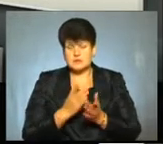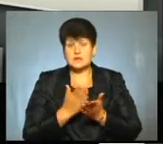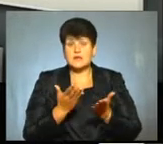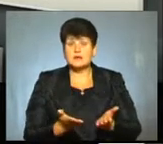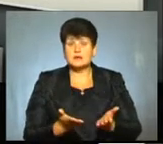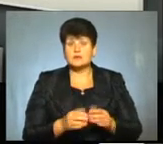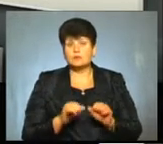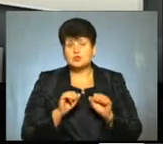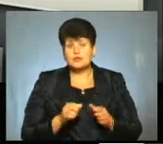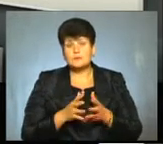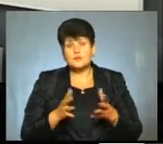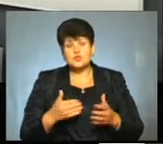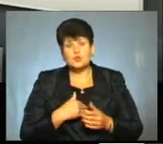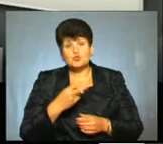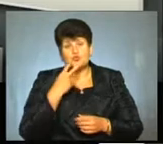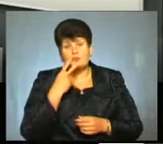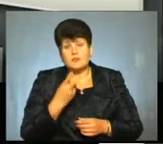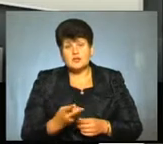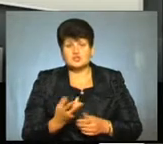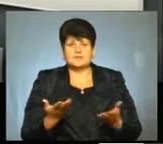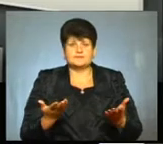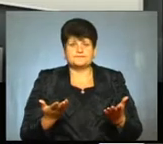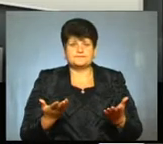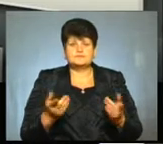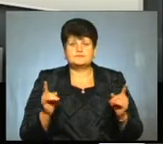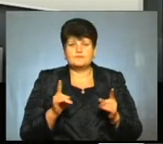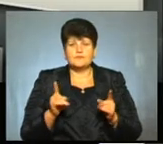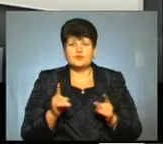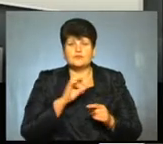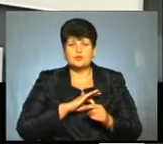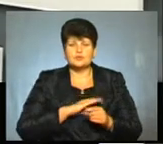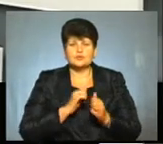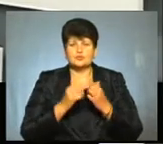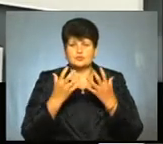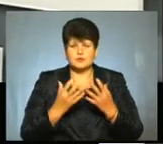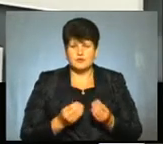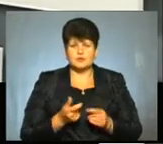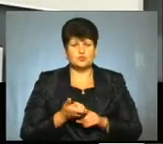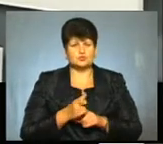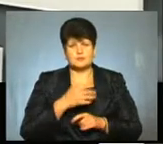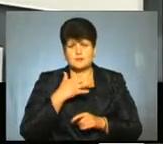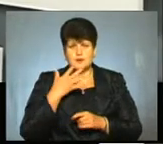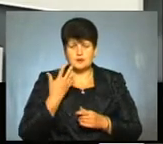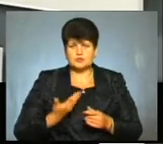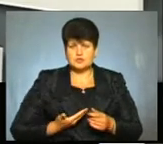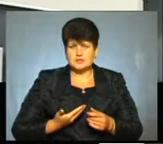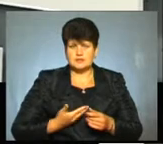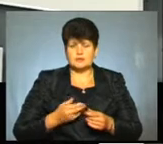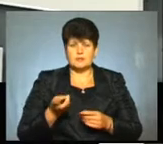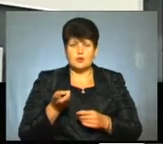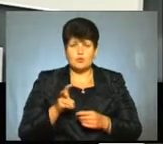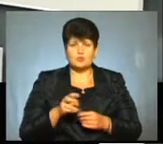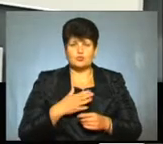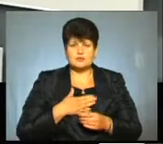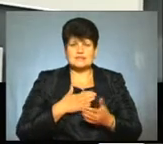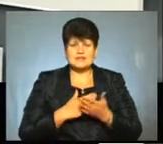креативність є, можливо, просто більшість хочуть бачити якісь речі, які вони використовуватимуть щоденно. Дуже багато жителів